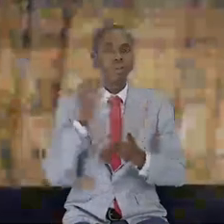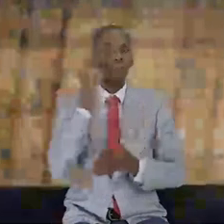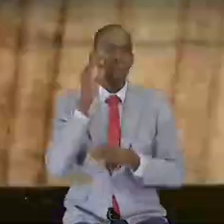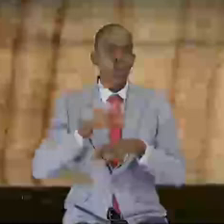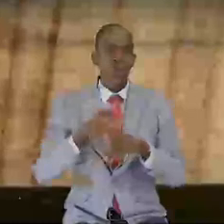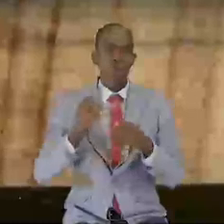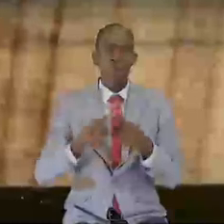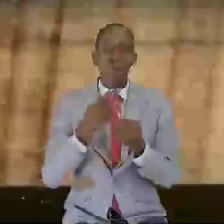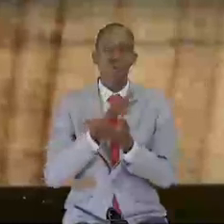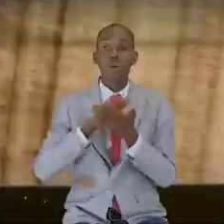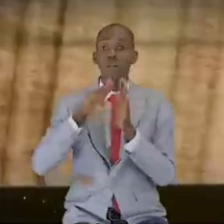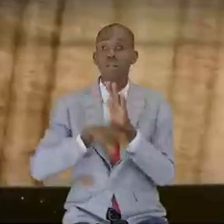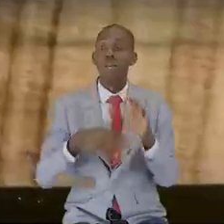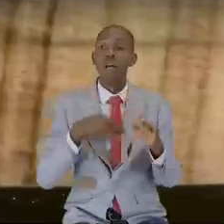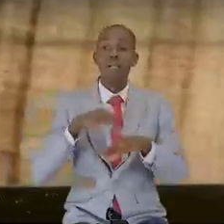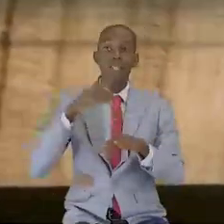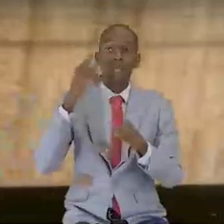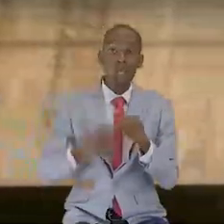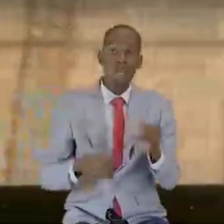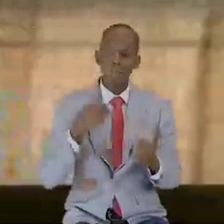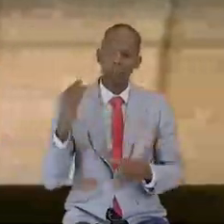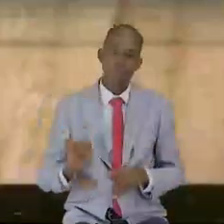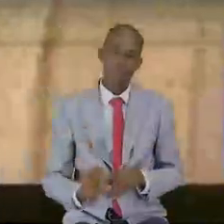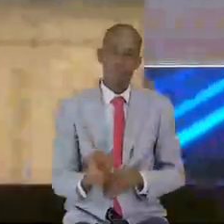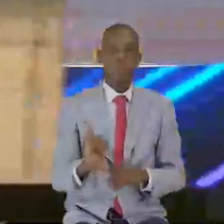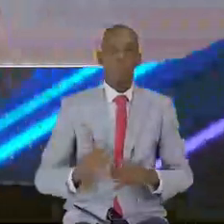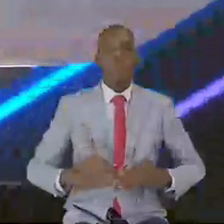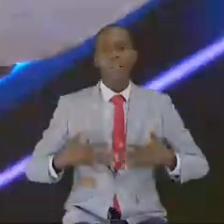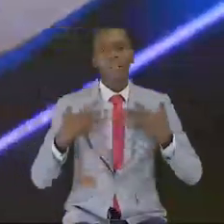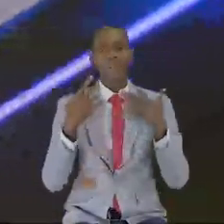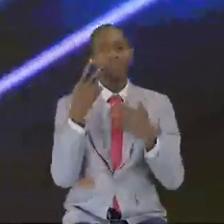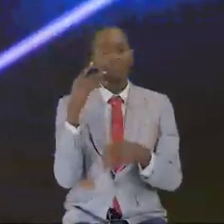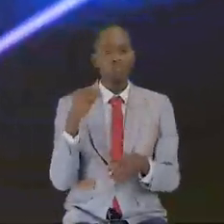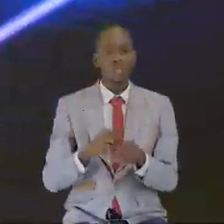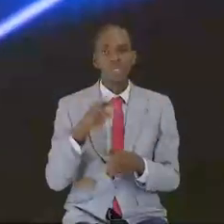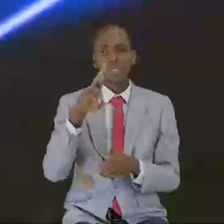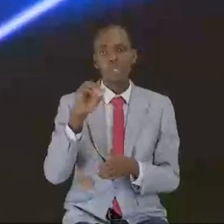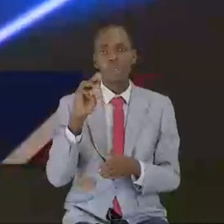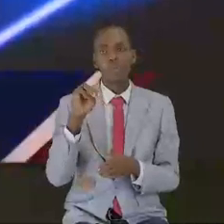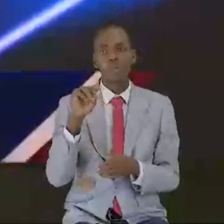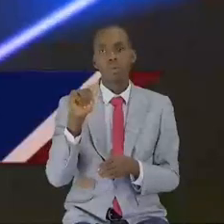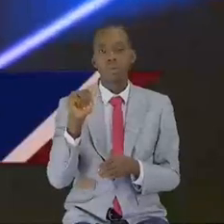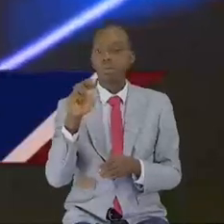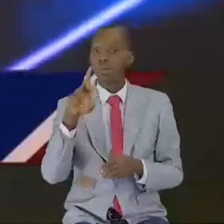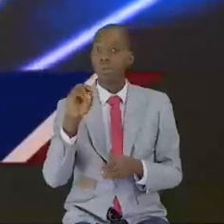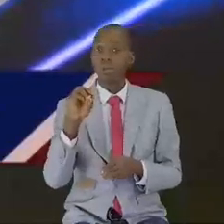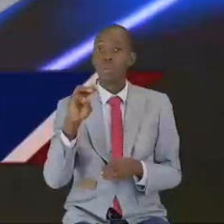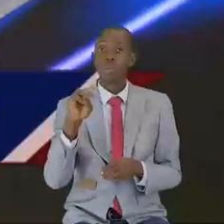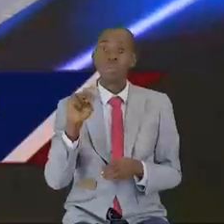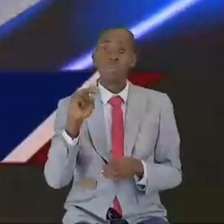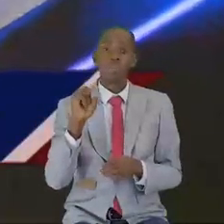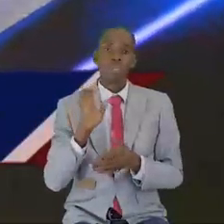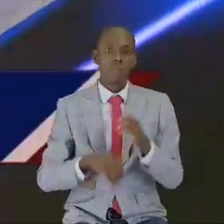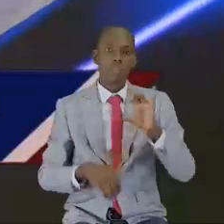pour fin la vie éternelle. En Romains chapitre 8, lisons le verset 1er.